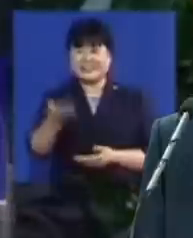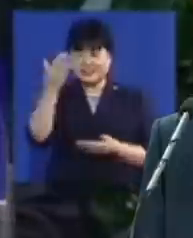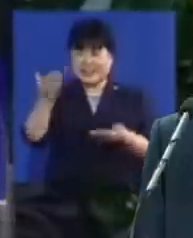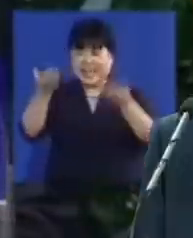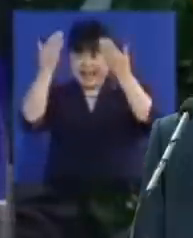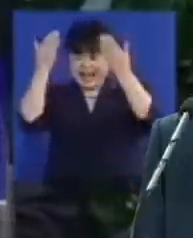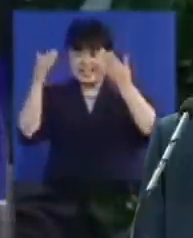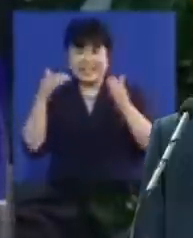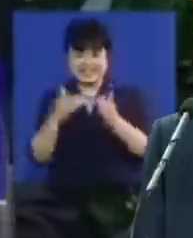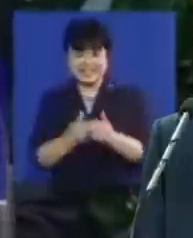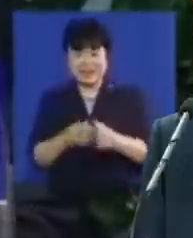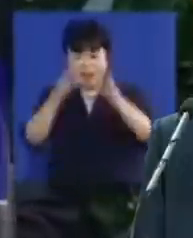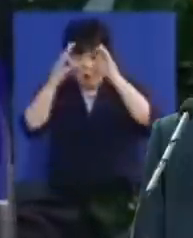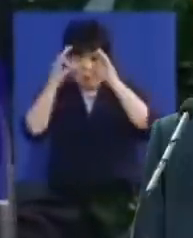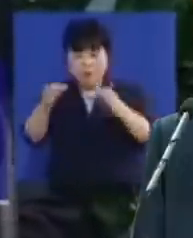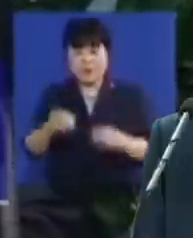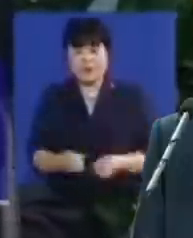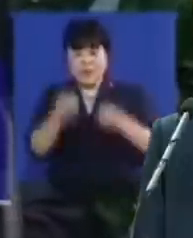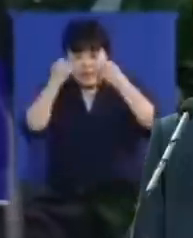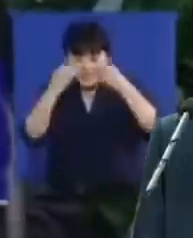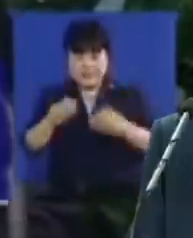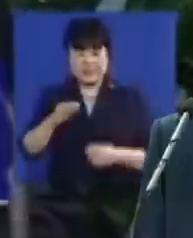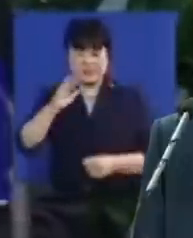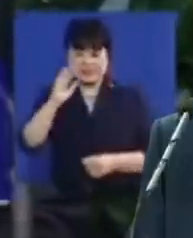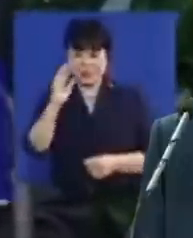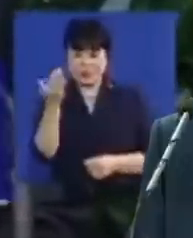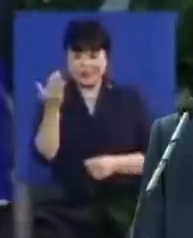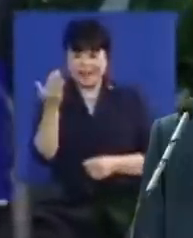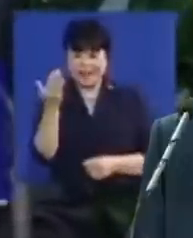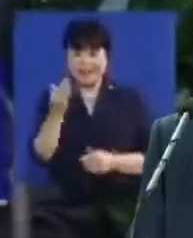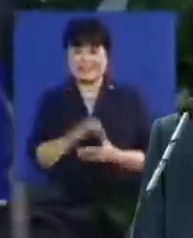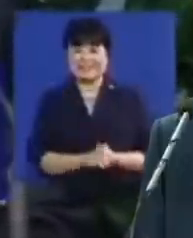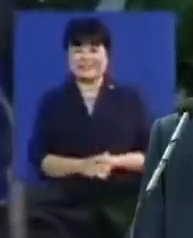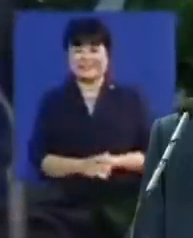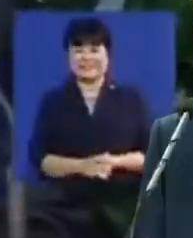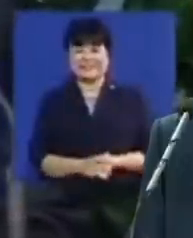것은 지나갔으니 보라 새 것이 되었도다.